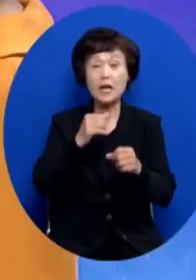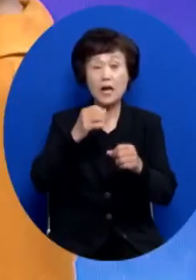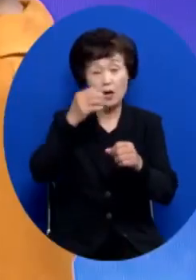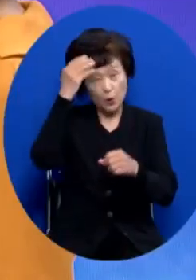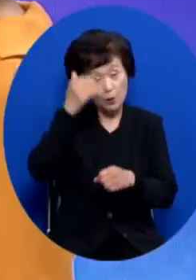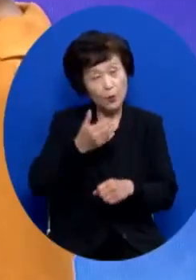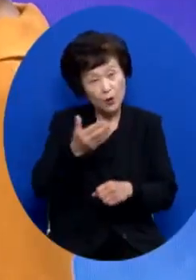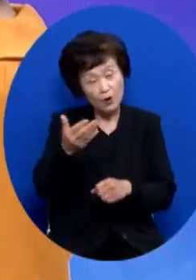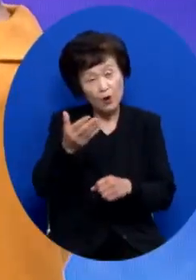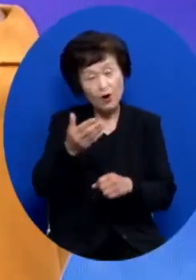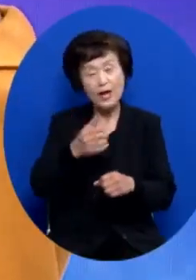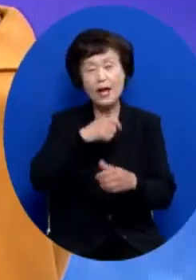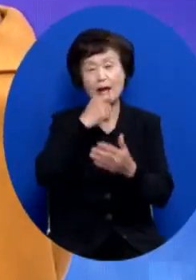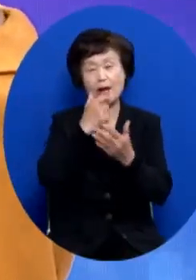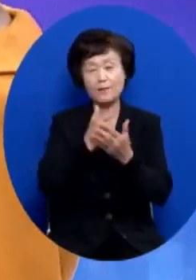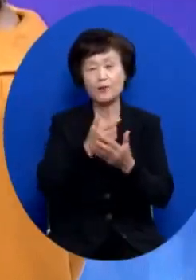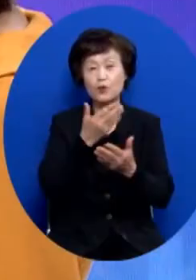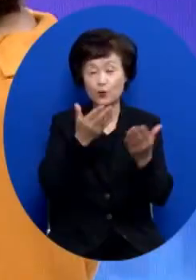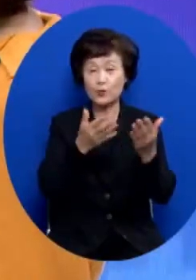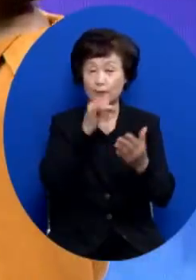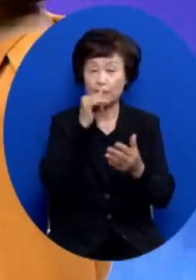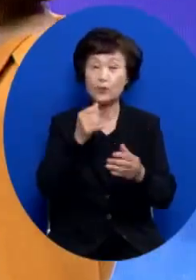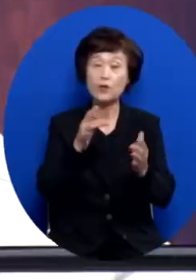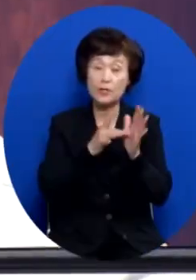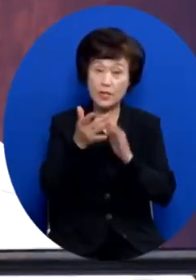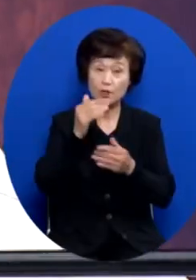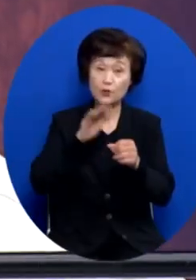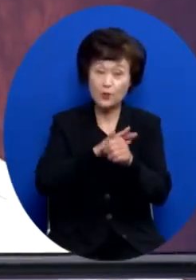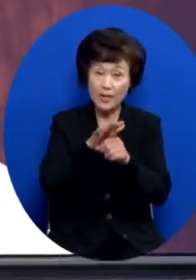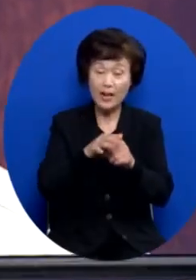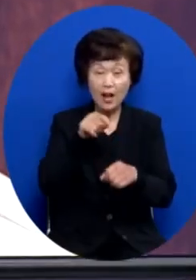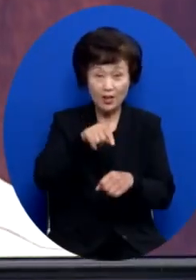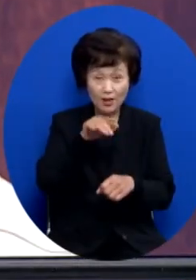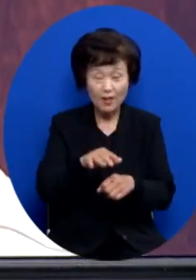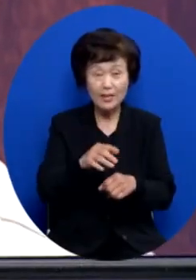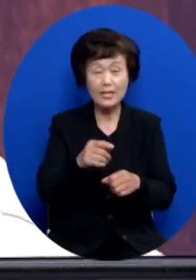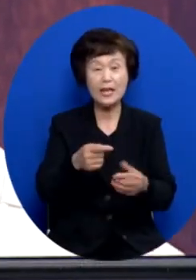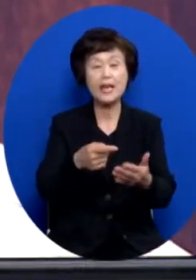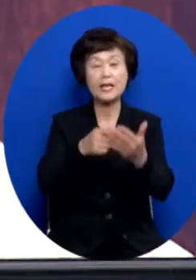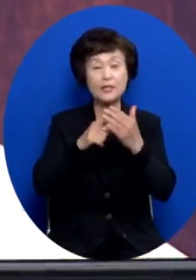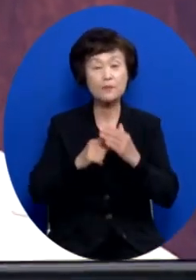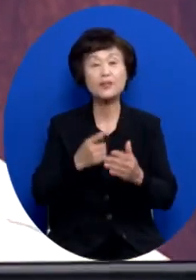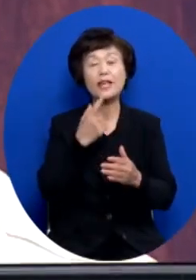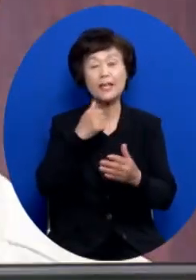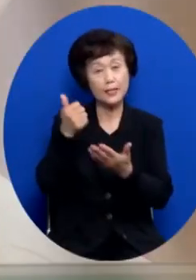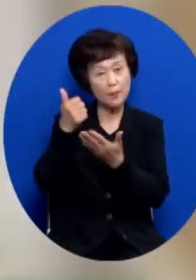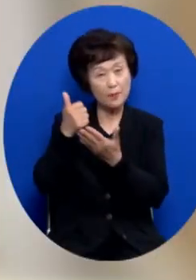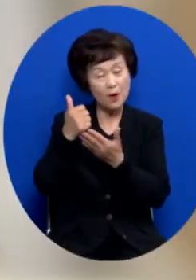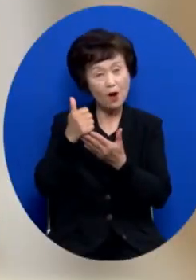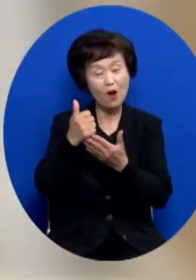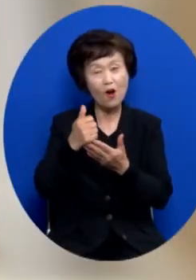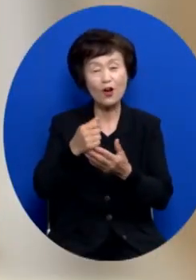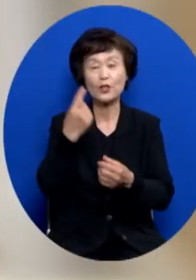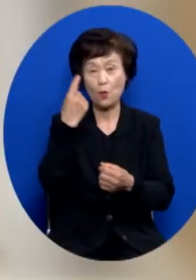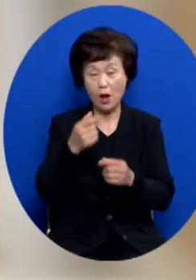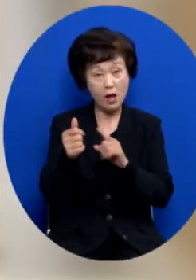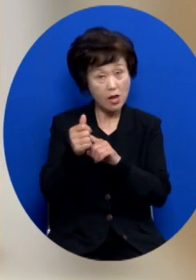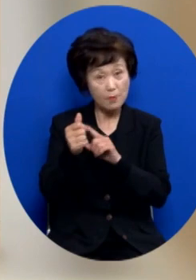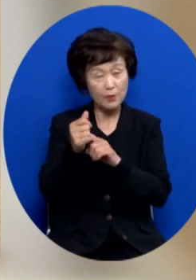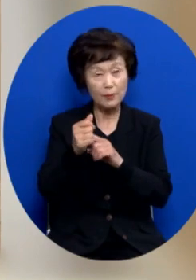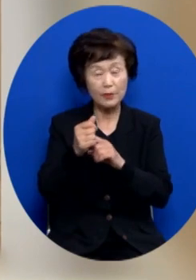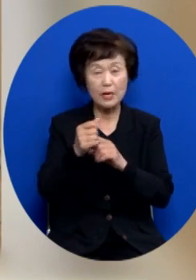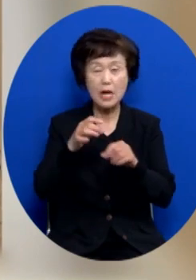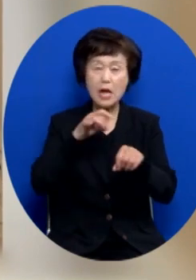했습니다. 예수사랑 여기에 출연했던 함유성 군도 스튜디오를 찾아 찬양 무대를 선보였습니다. 함군은